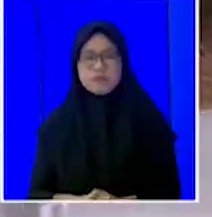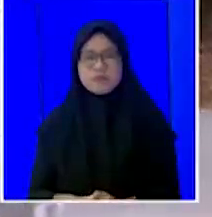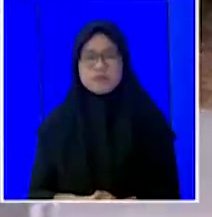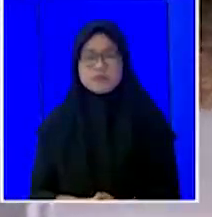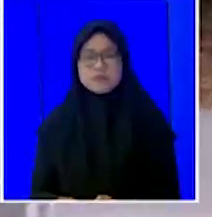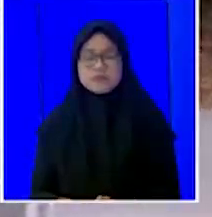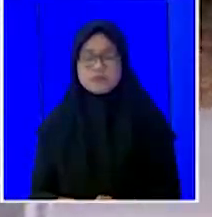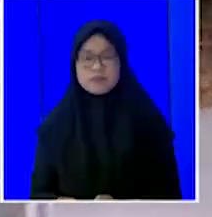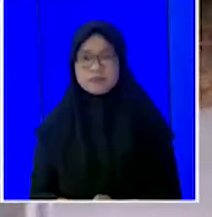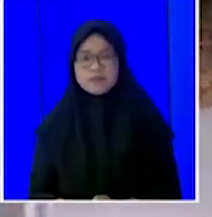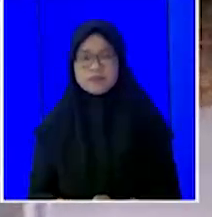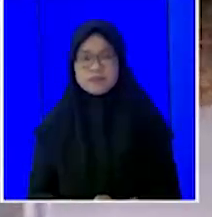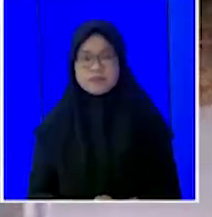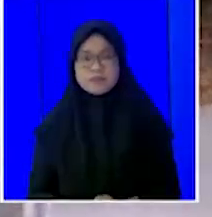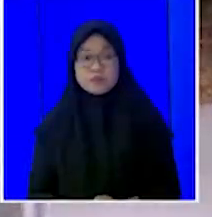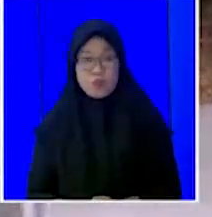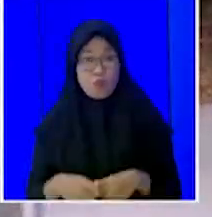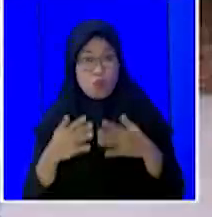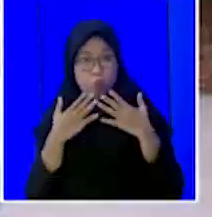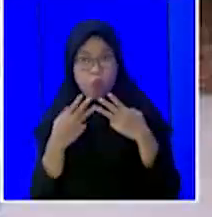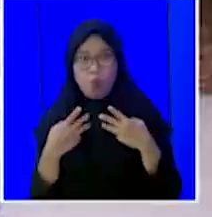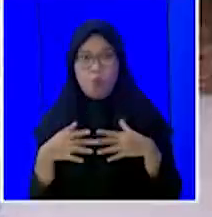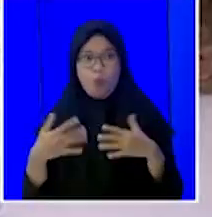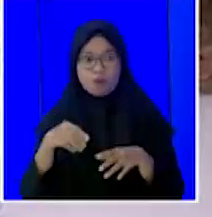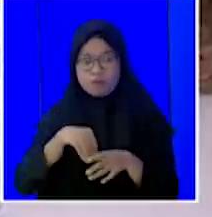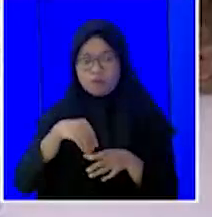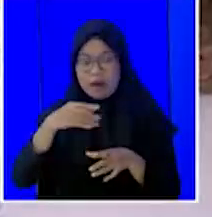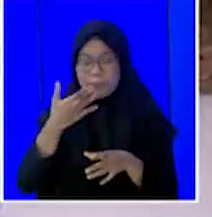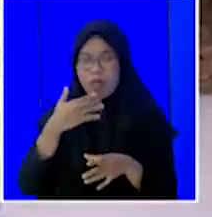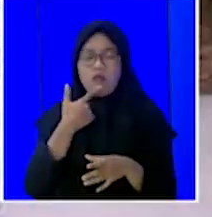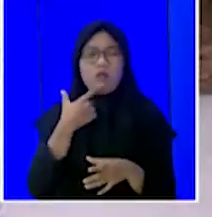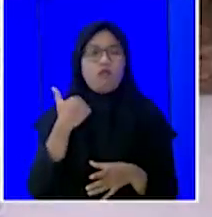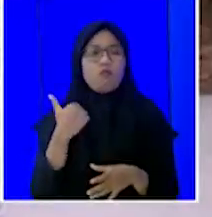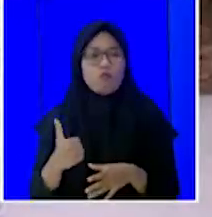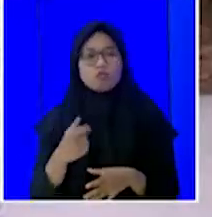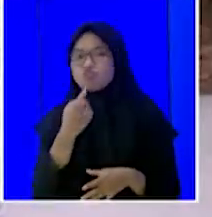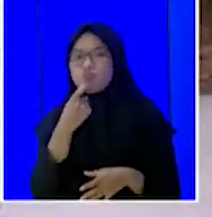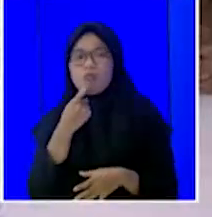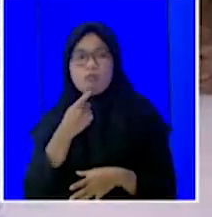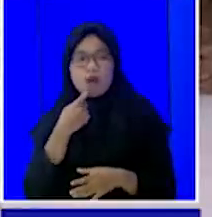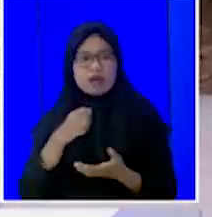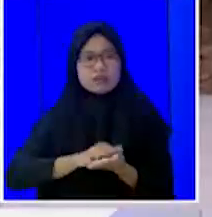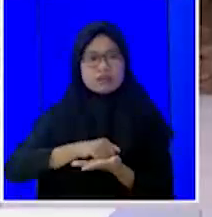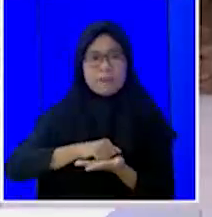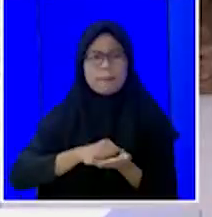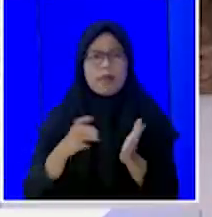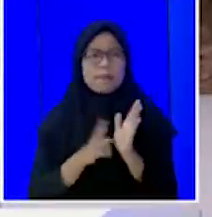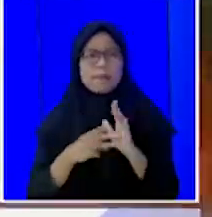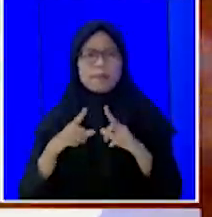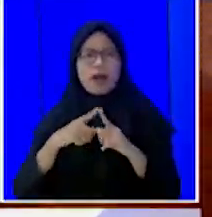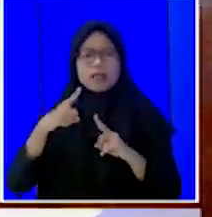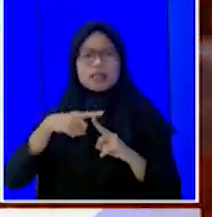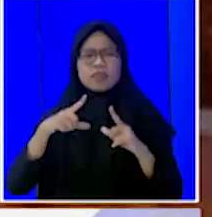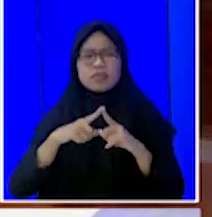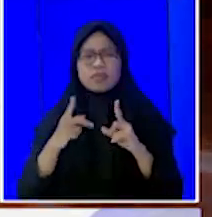Wah, ini makin enak sih pas dicocolin ke bumbunya. Sekarang kita cobain pakai yang sambal matahnya.